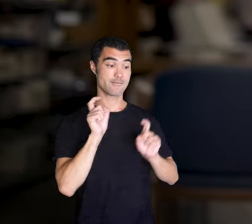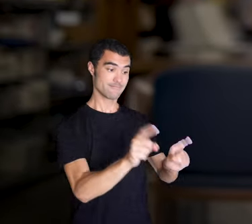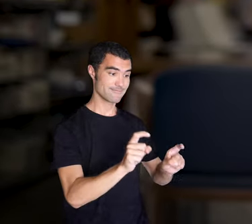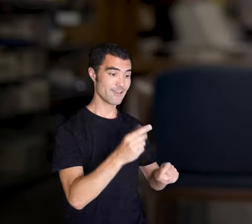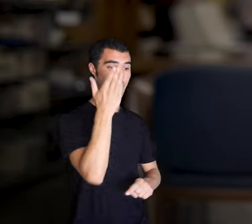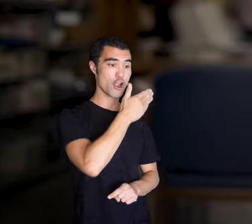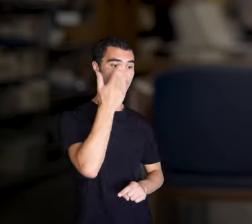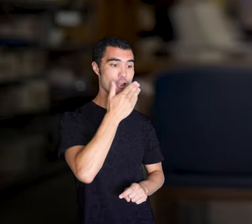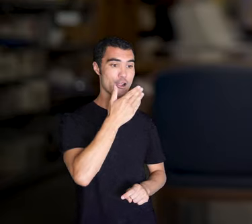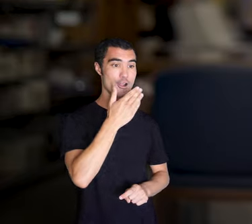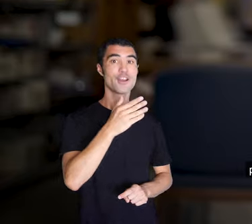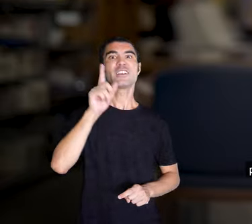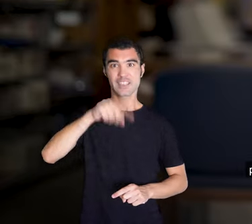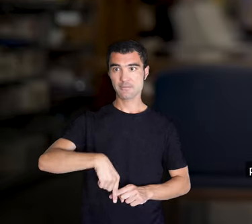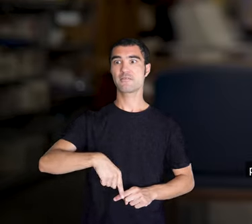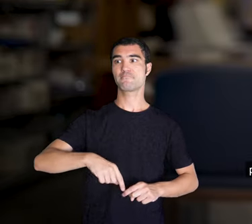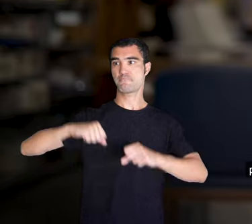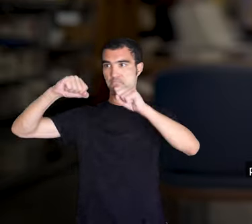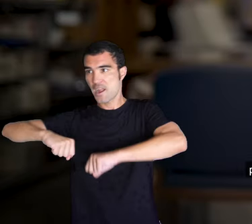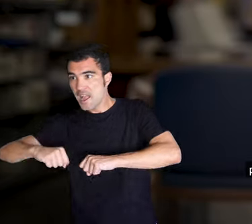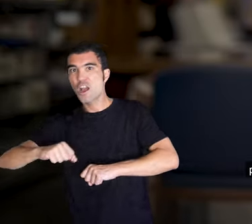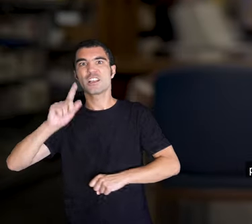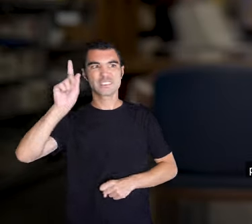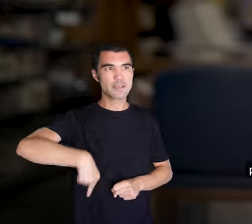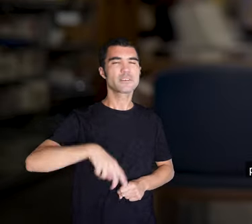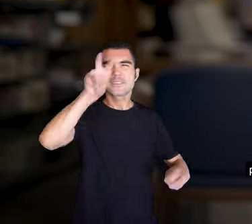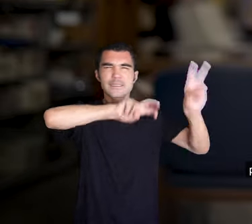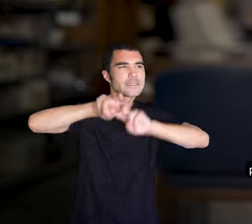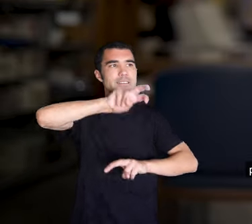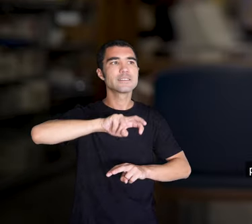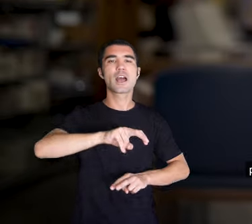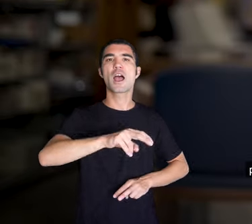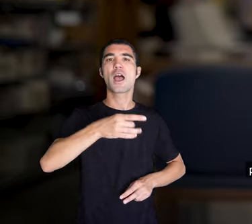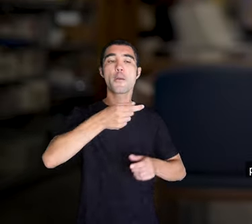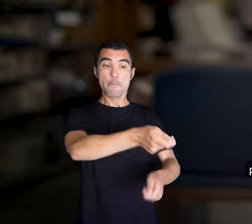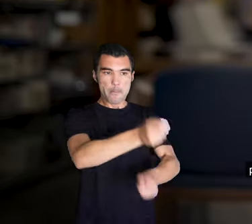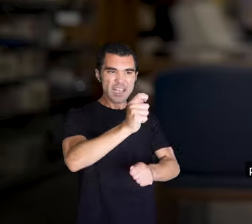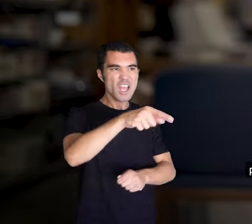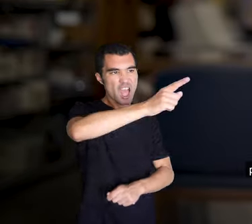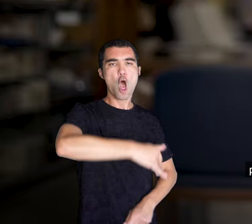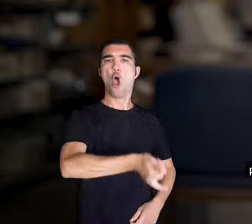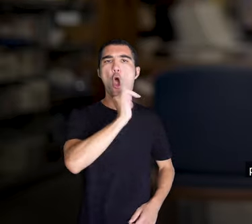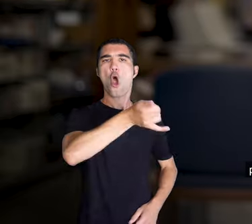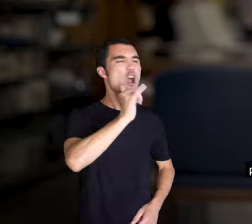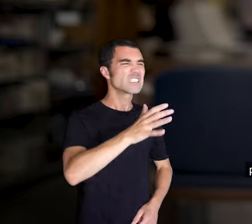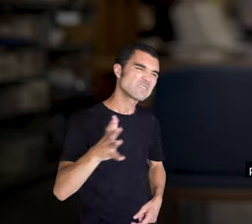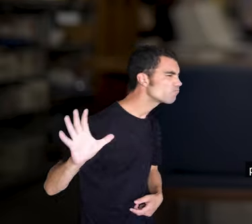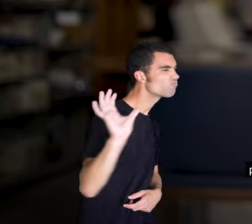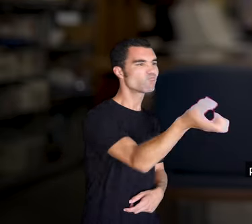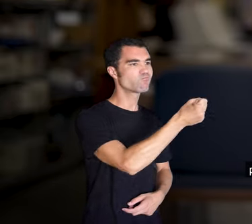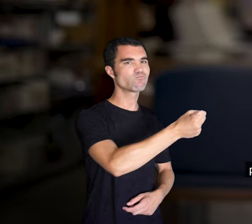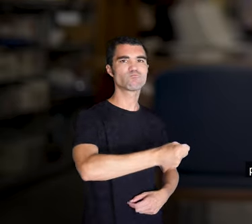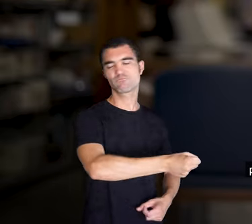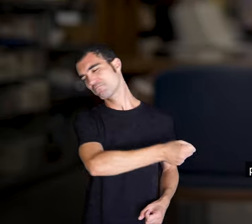ensenyar escoles a la gent major, sinó que va agafava per treure els pescadors de dins del bar, les agafava i se les endú a escola,